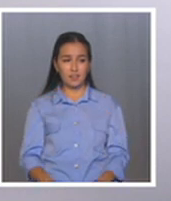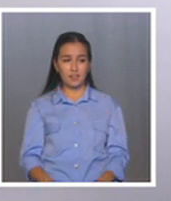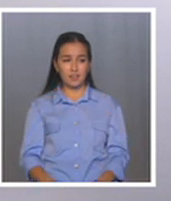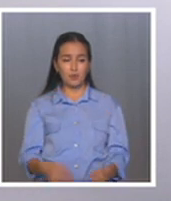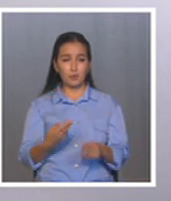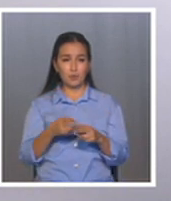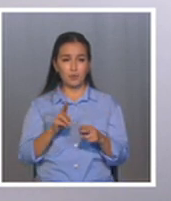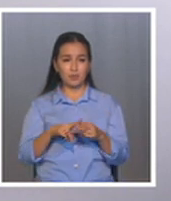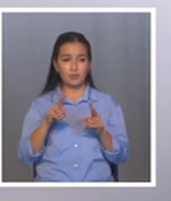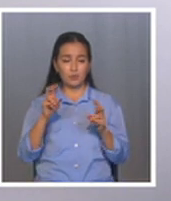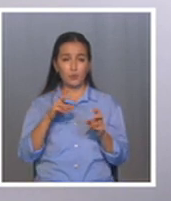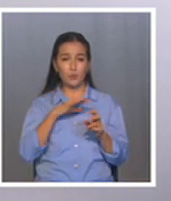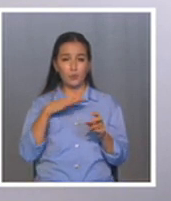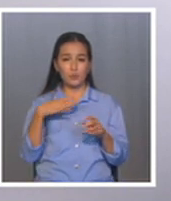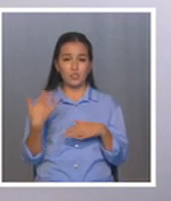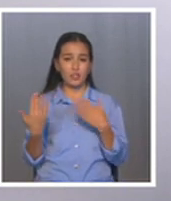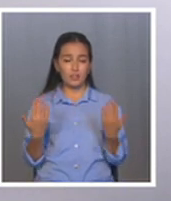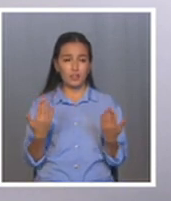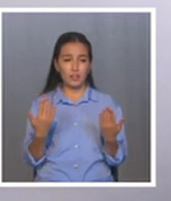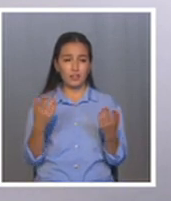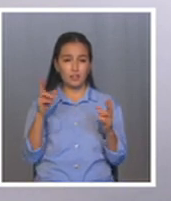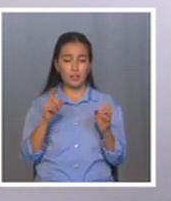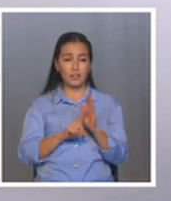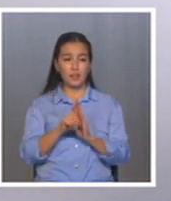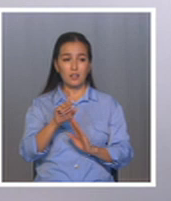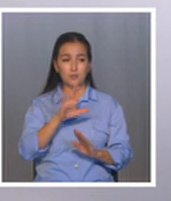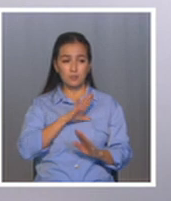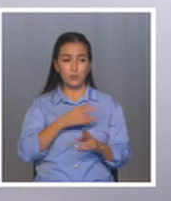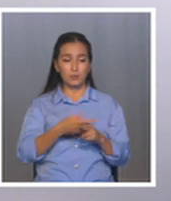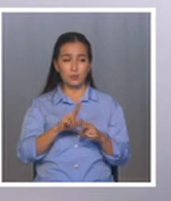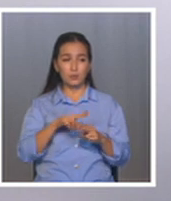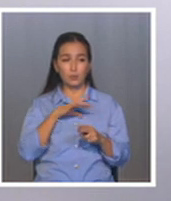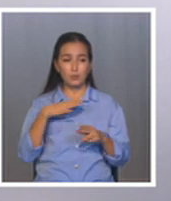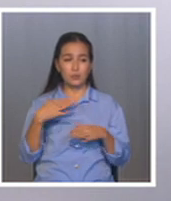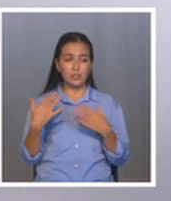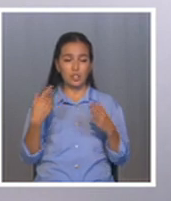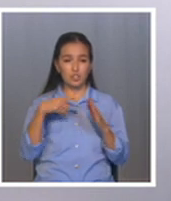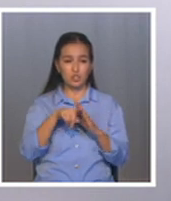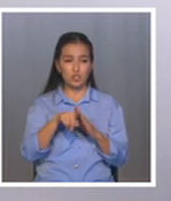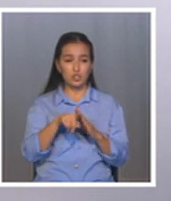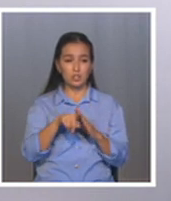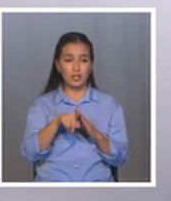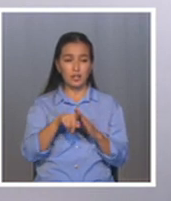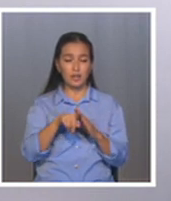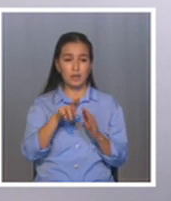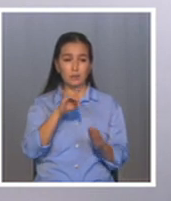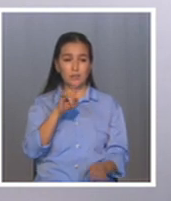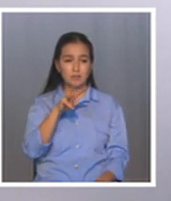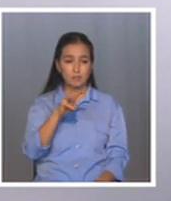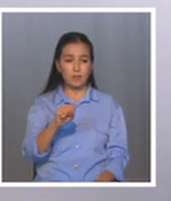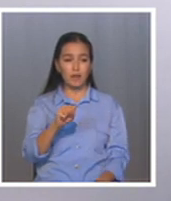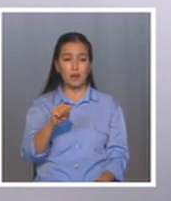тарауда көп жақтар тарауын бастаған болатынбыз. Осы көп жақтардың ішінде біздер призма